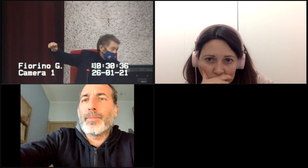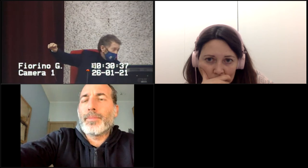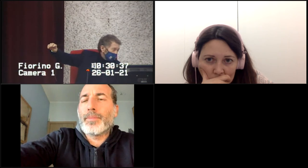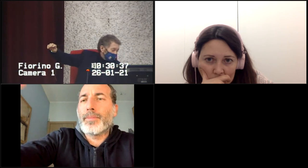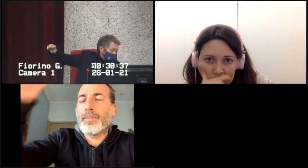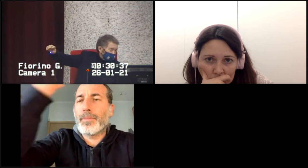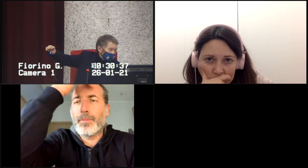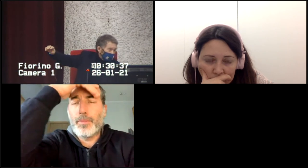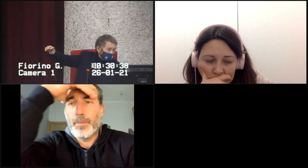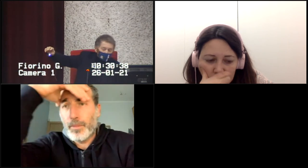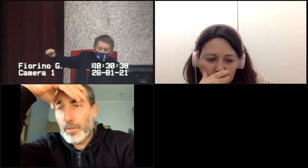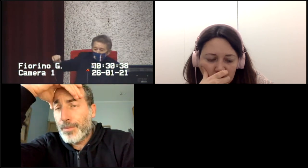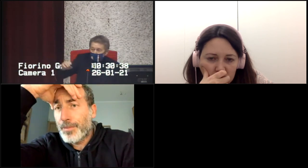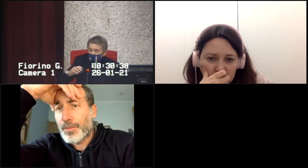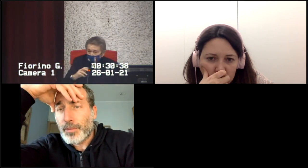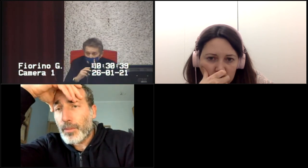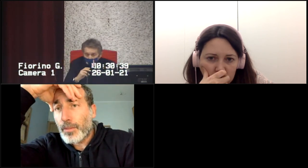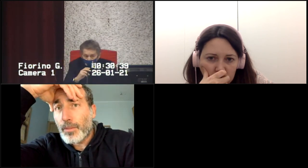15.